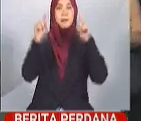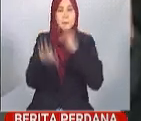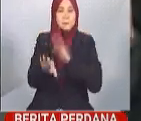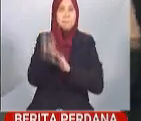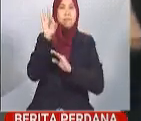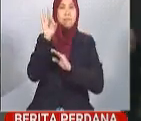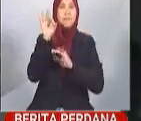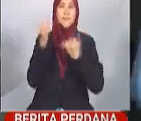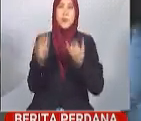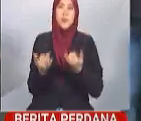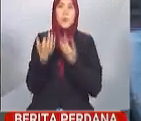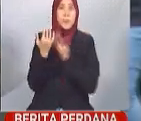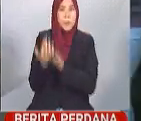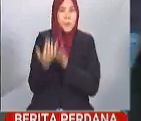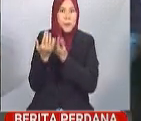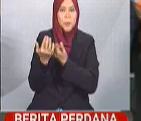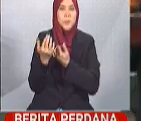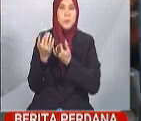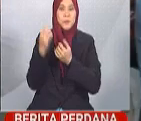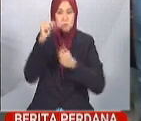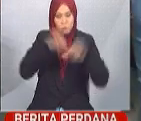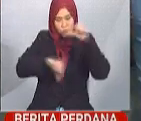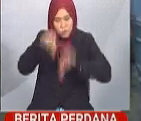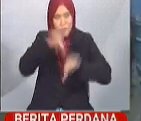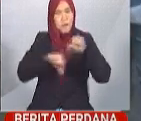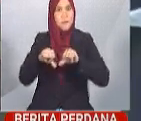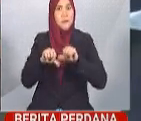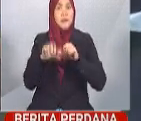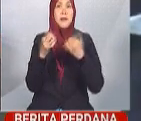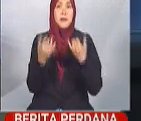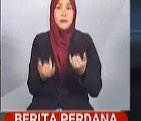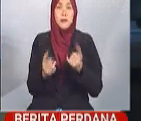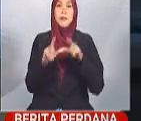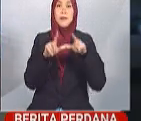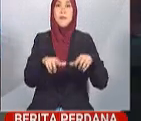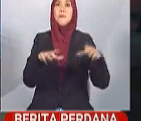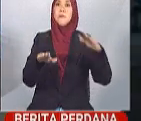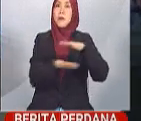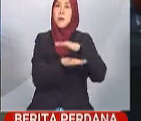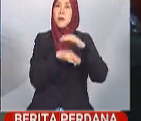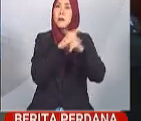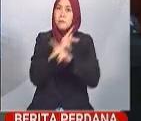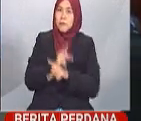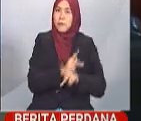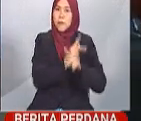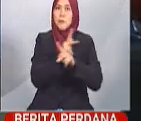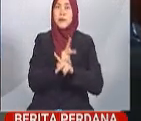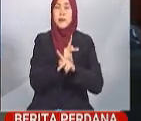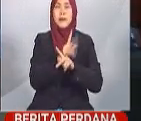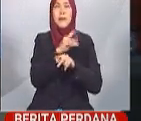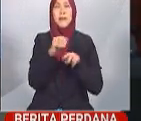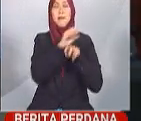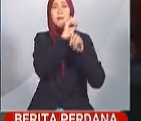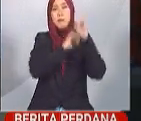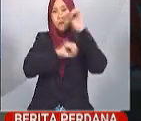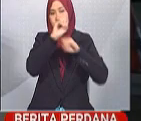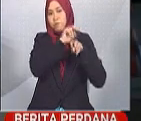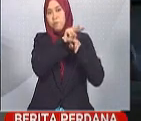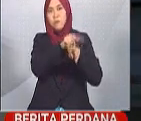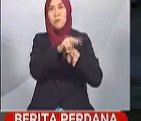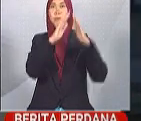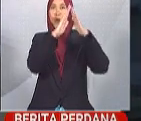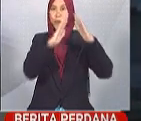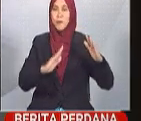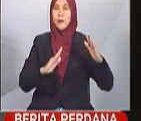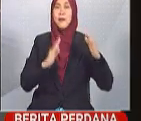dikesan dan masih menunggu keputusan makmal mereka juga diletakkan dibawah perintah pengawasan dan pemerhatian di rumah